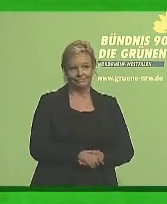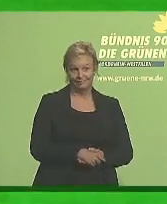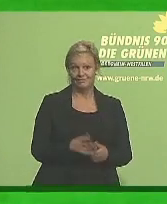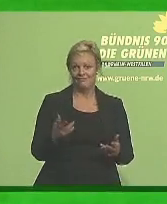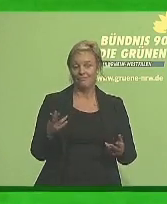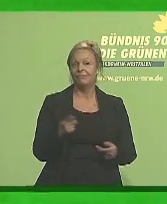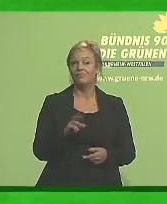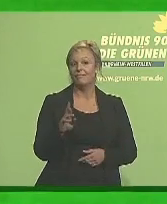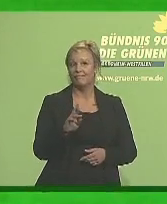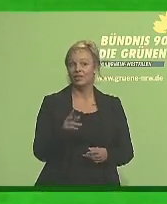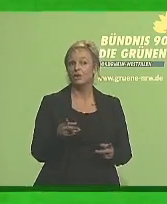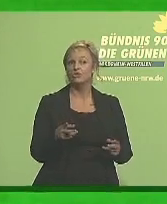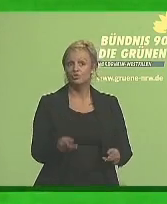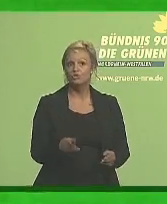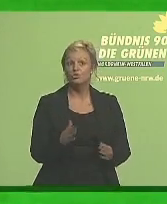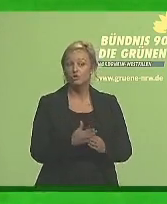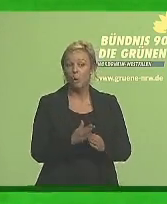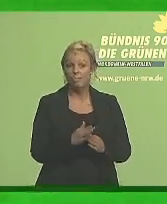muss, ist Günther Oettinger.